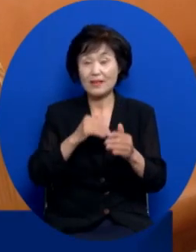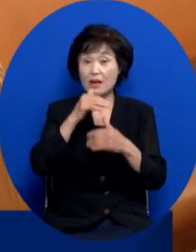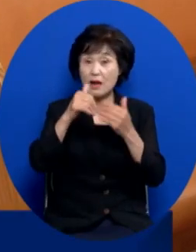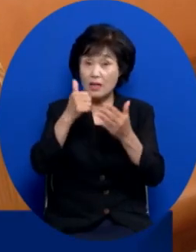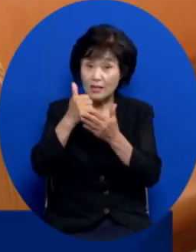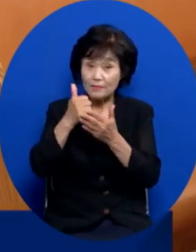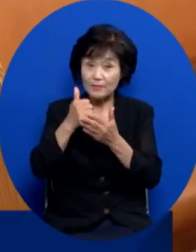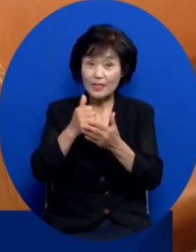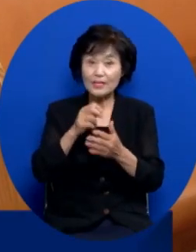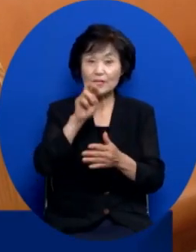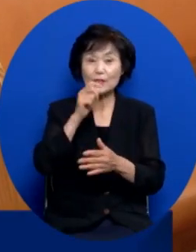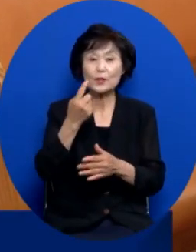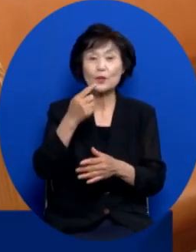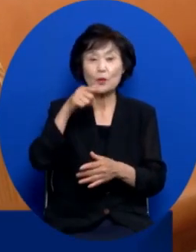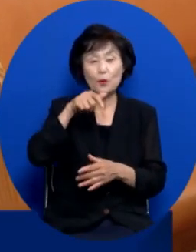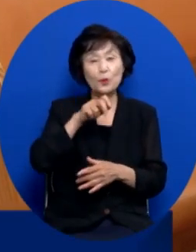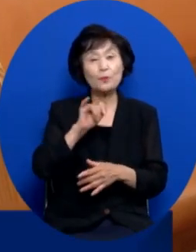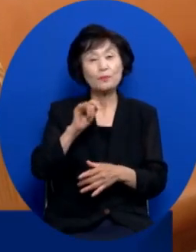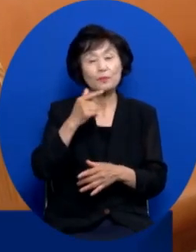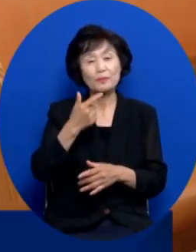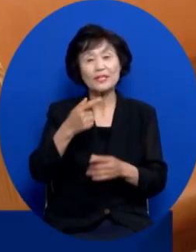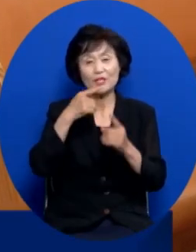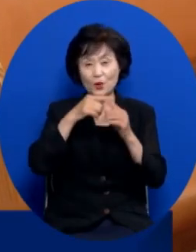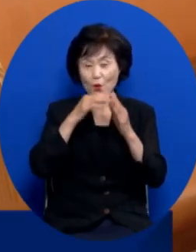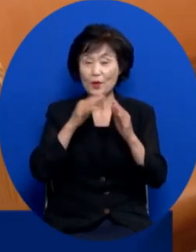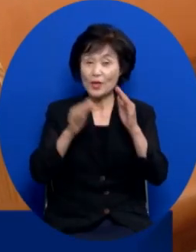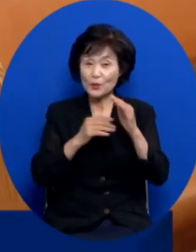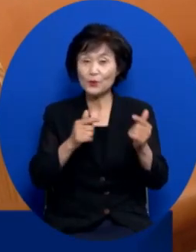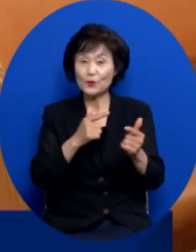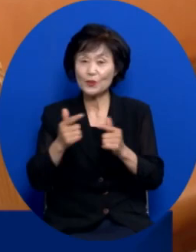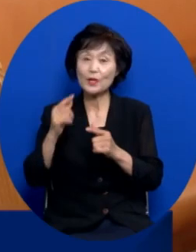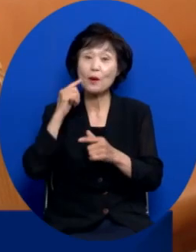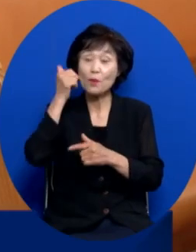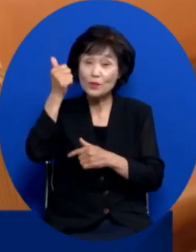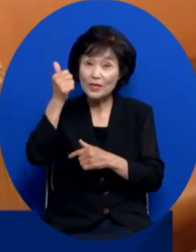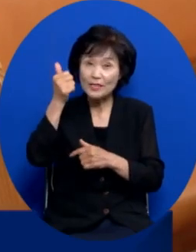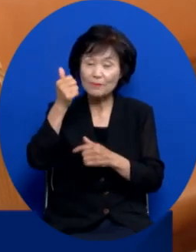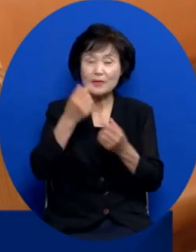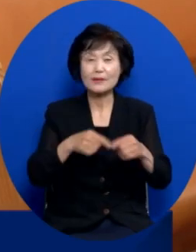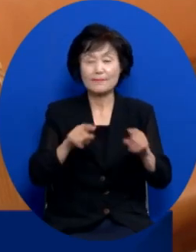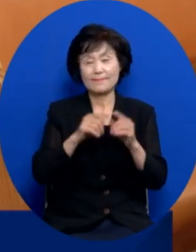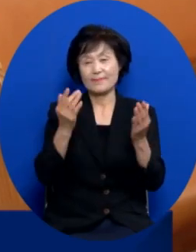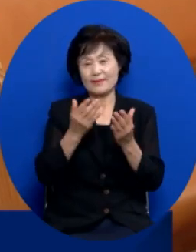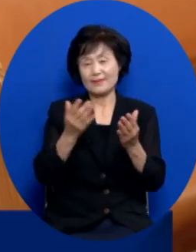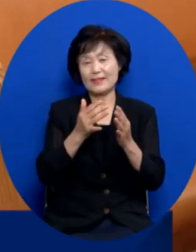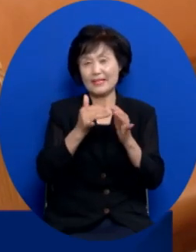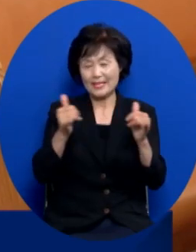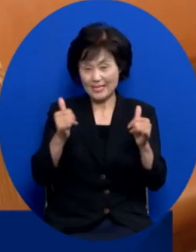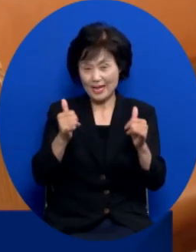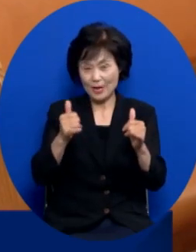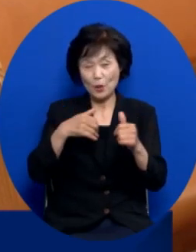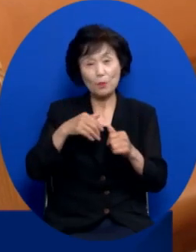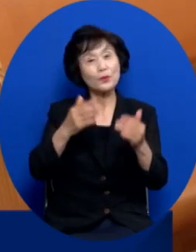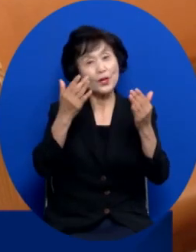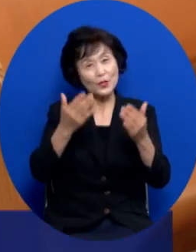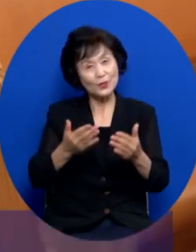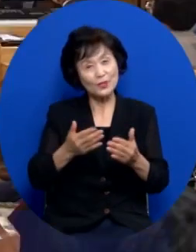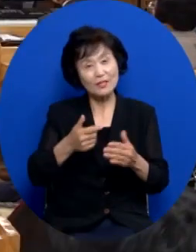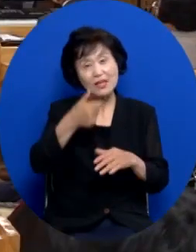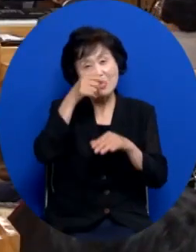목민교회 성도들 이하 목사님 동역자로 붙여 놓으셨구나. 그게 대해서 굉장히 예배에